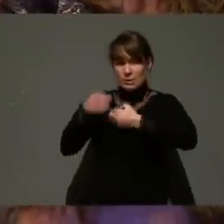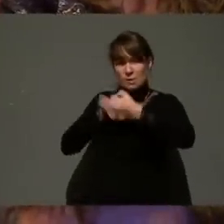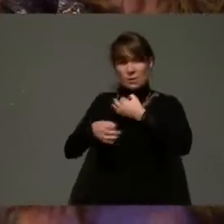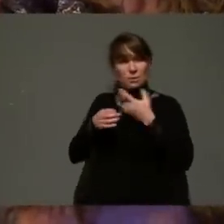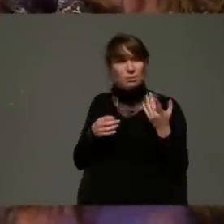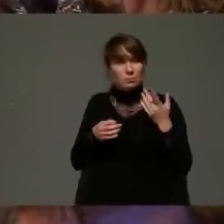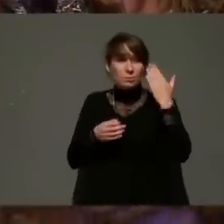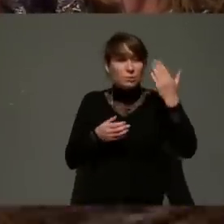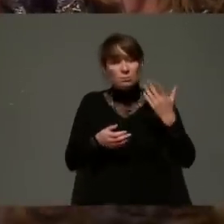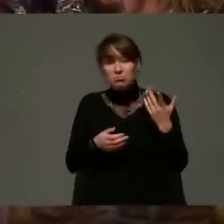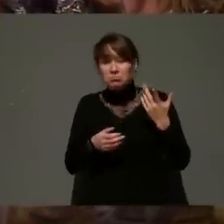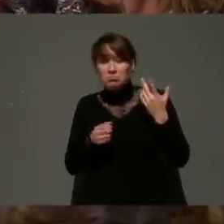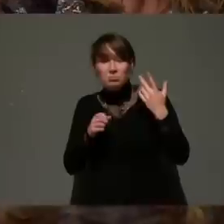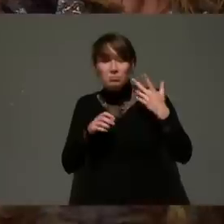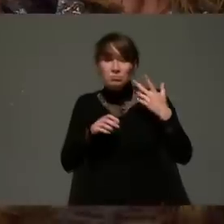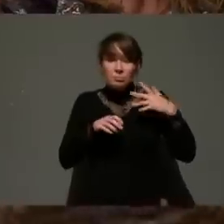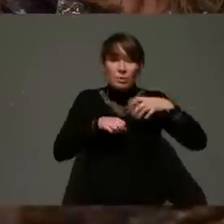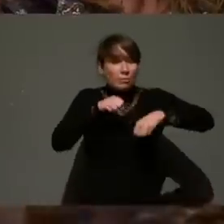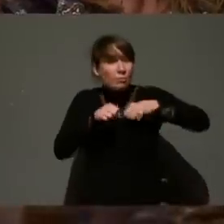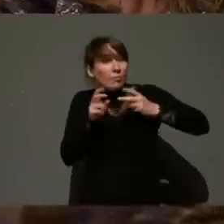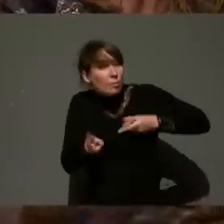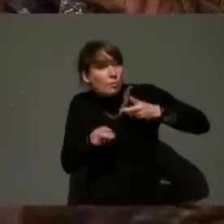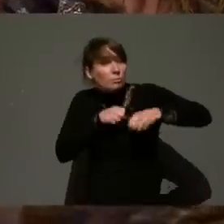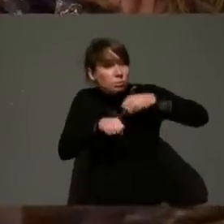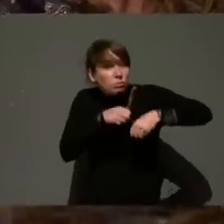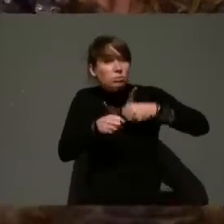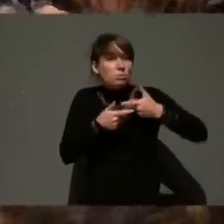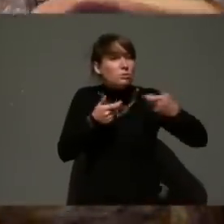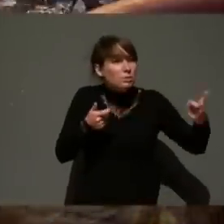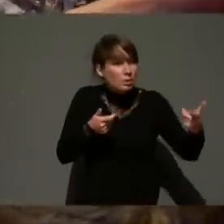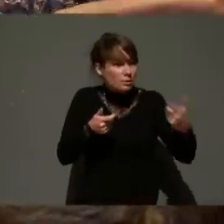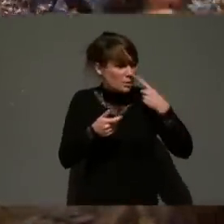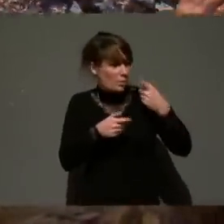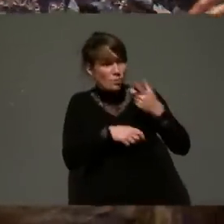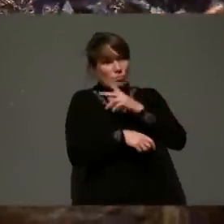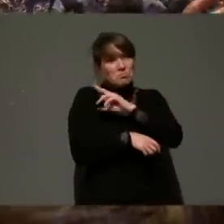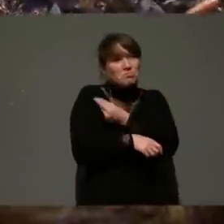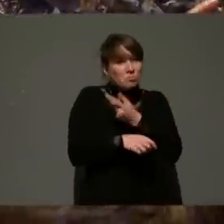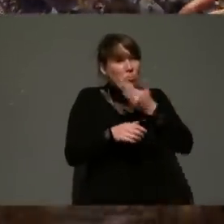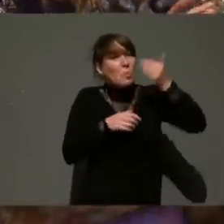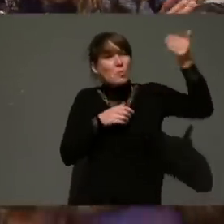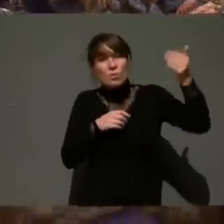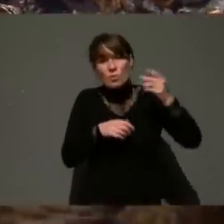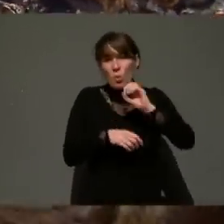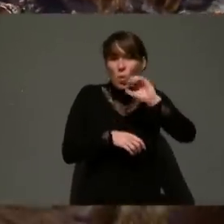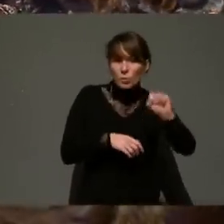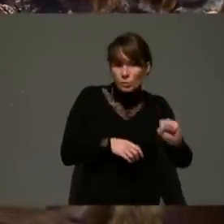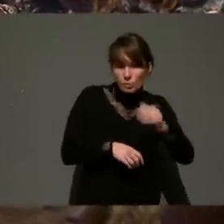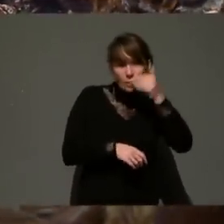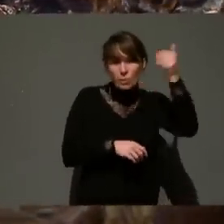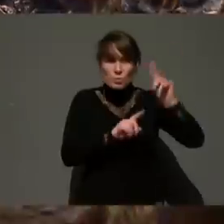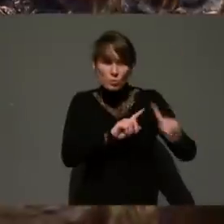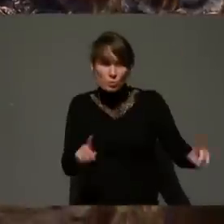portés en particulier ne seraient pas facteurs de contribution à l'amélioration de cette masse osseuse. Et